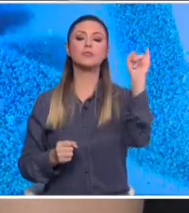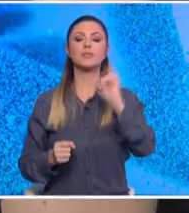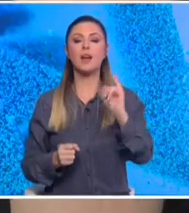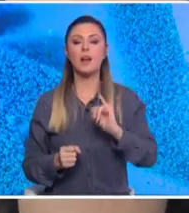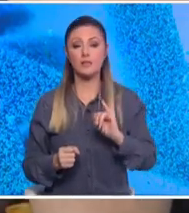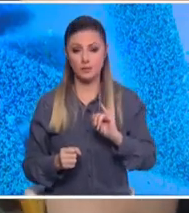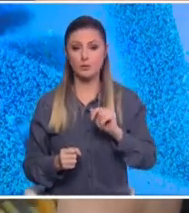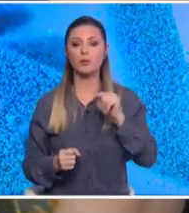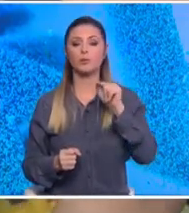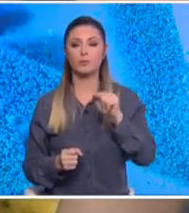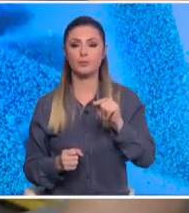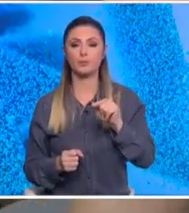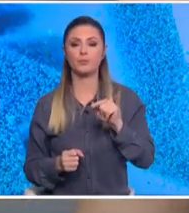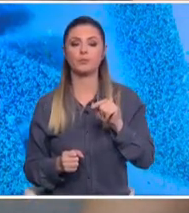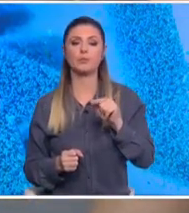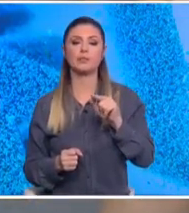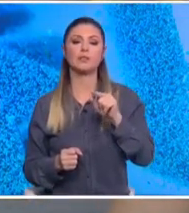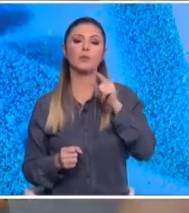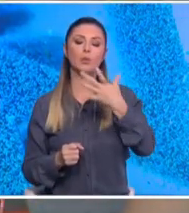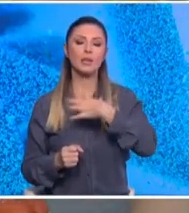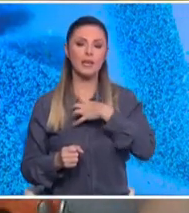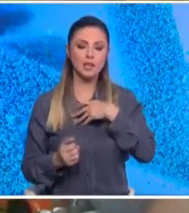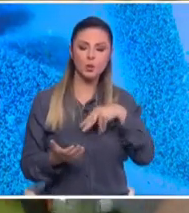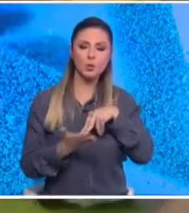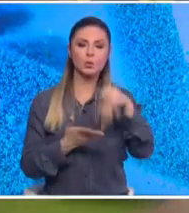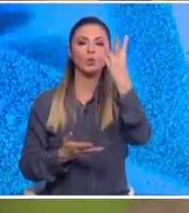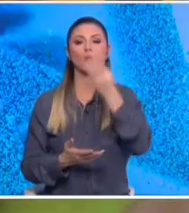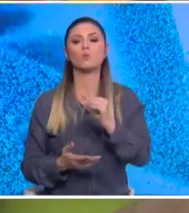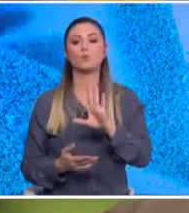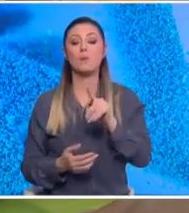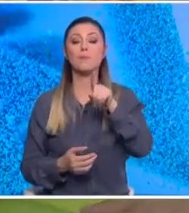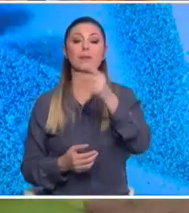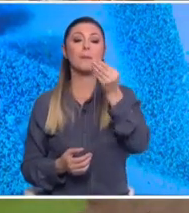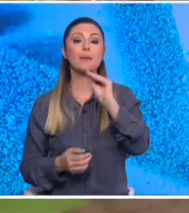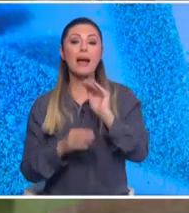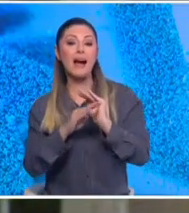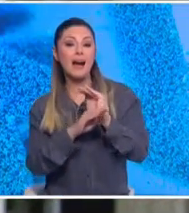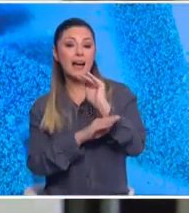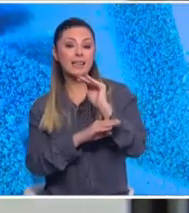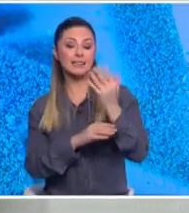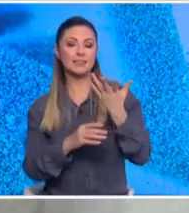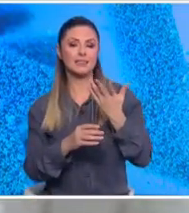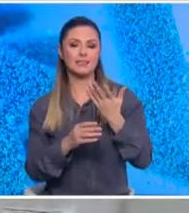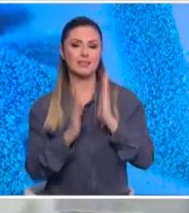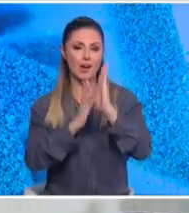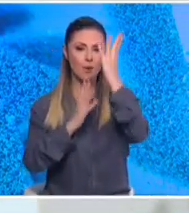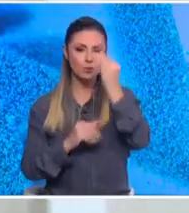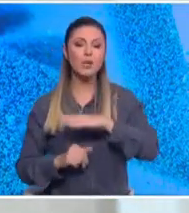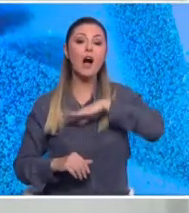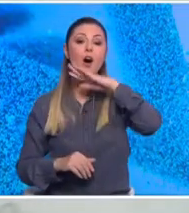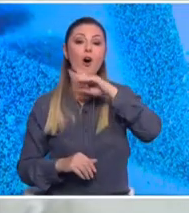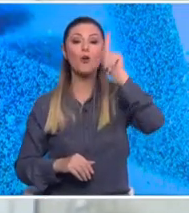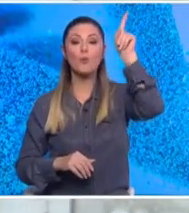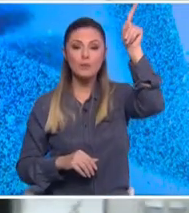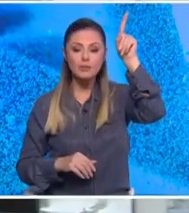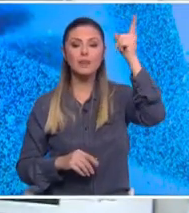oluyor ve kaslarımız zayıfladığı için Poyraz el hareketlerini yapalım Poyraz Ali'nin hayatı tutulması için yurtdışında gen